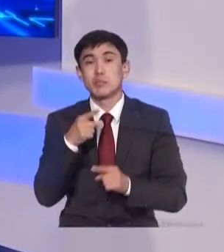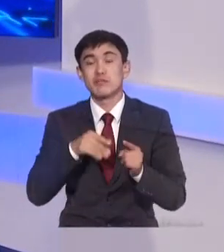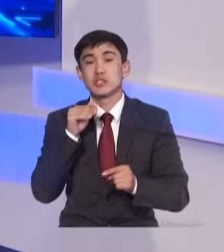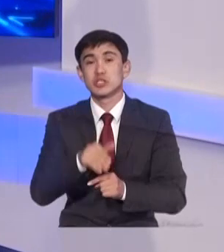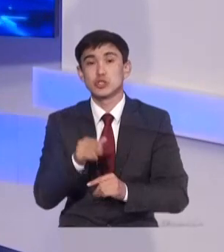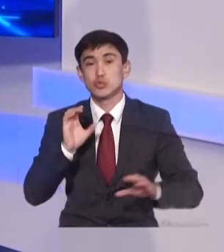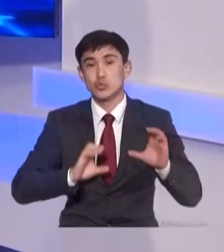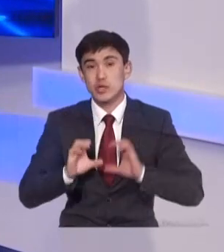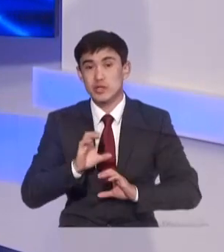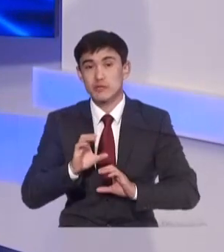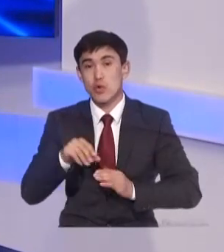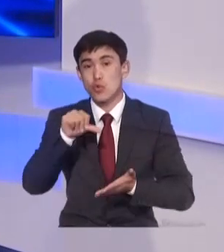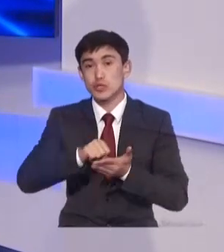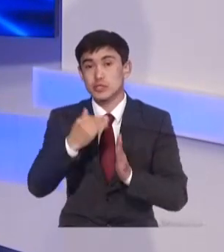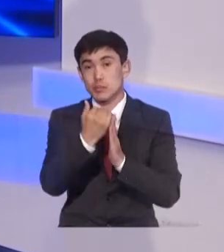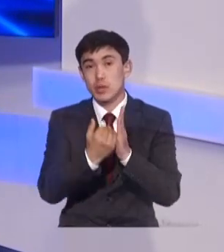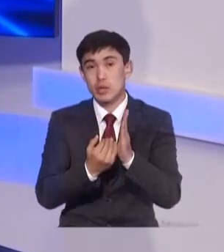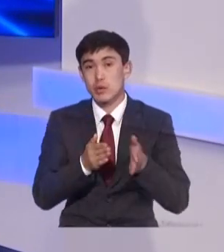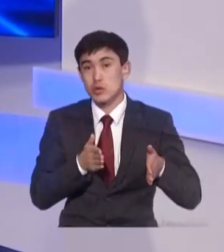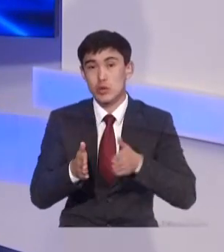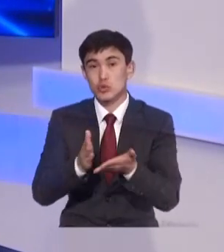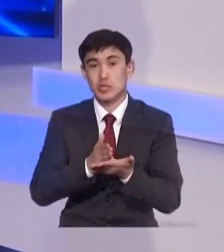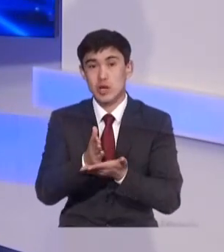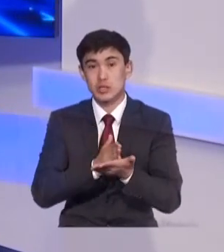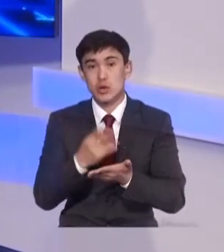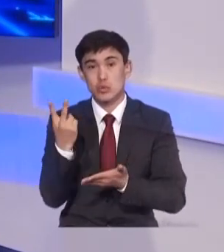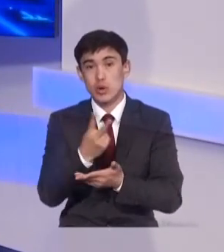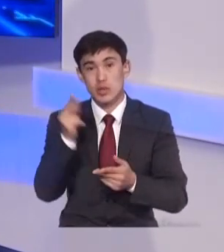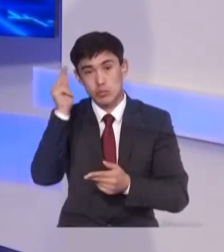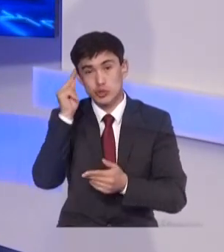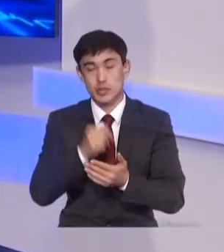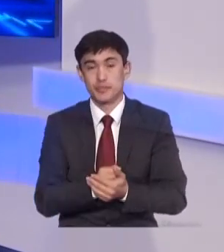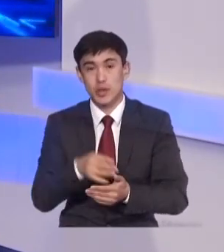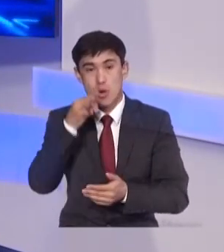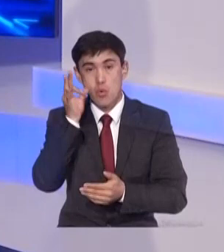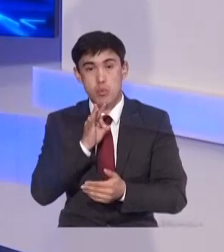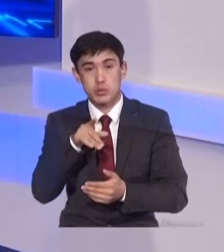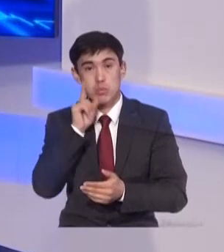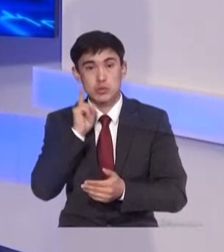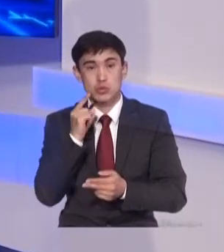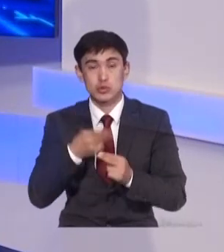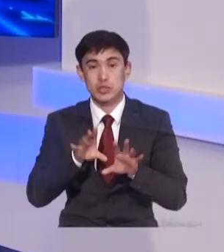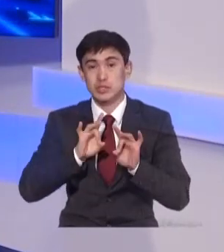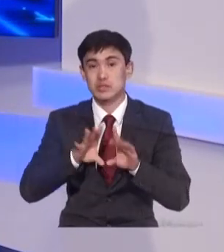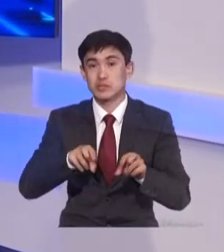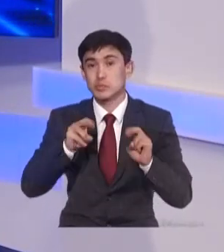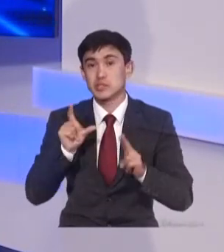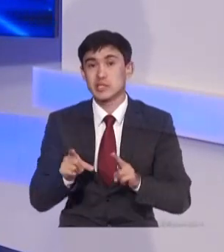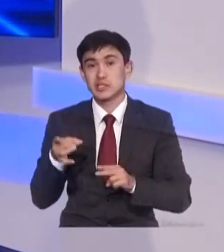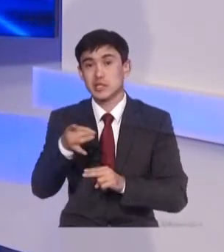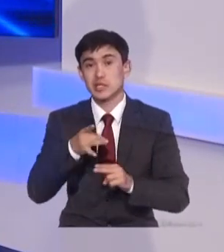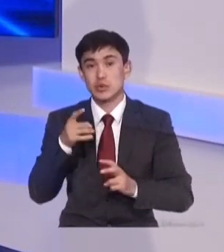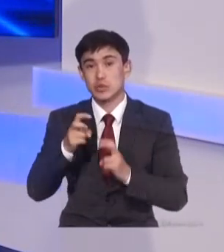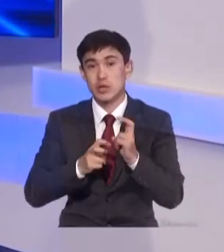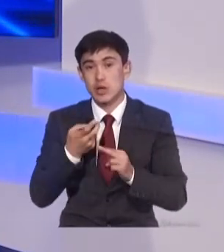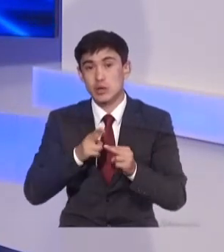3500 студентов являются участниками программы «Дорожная карта дуального обучения». Опытом с молодежью делятся специалисты